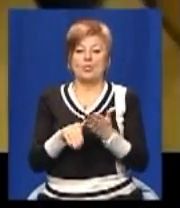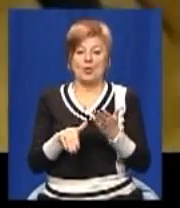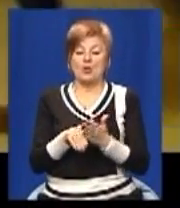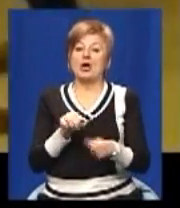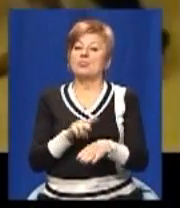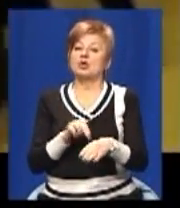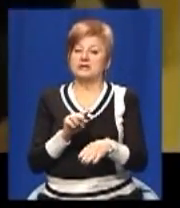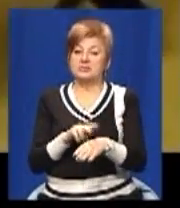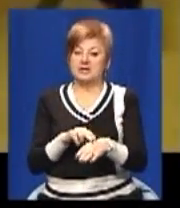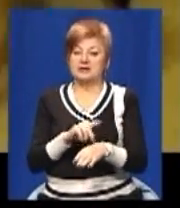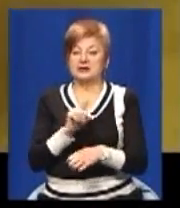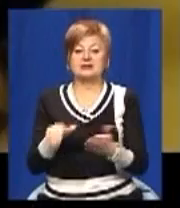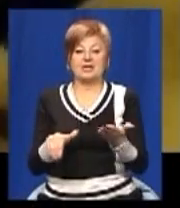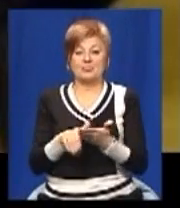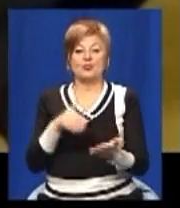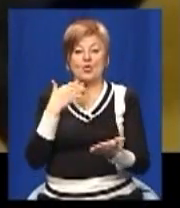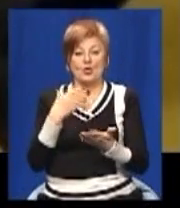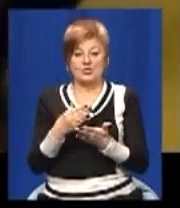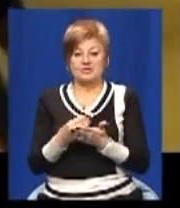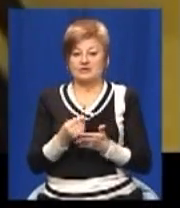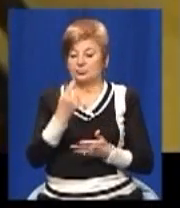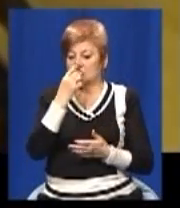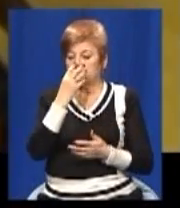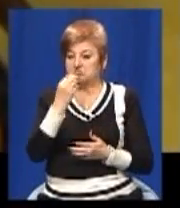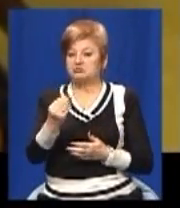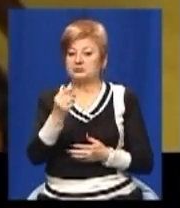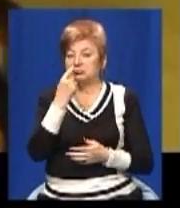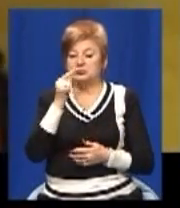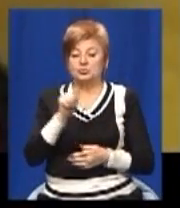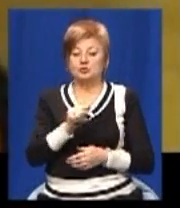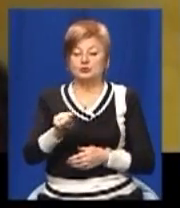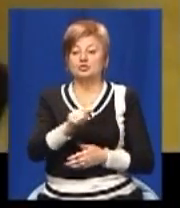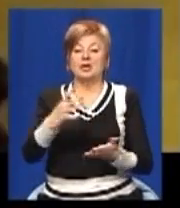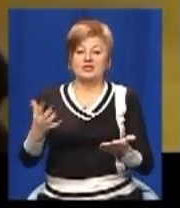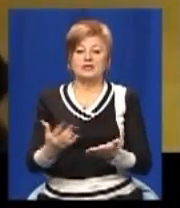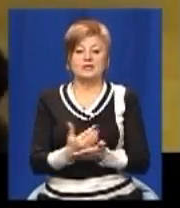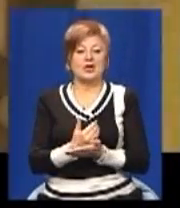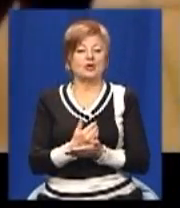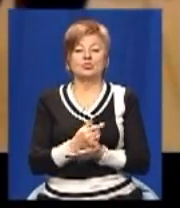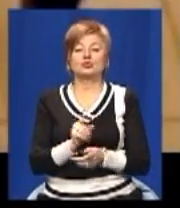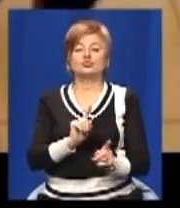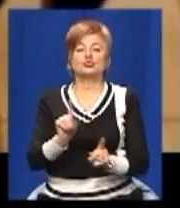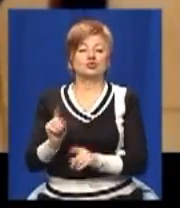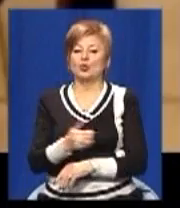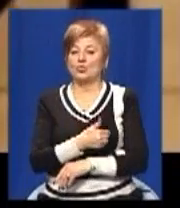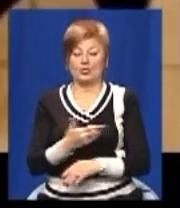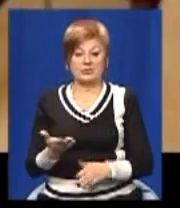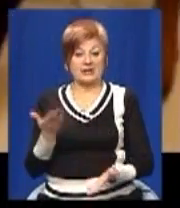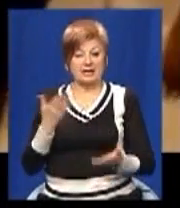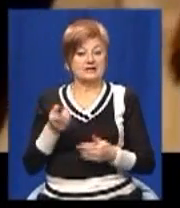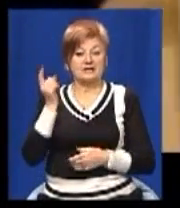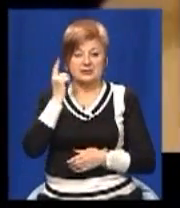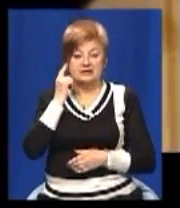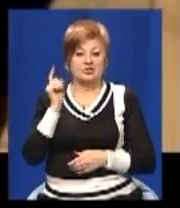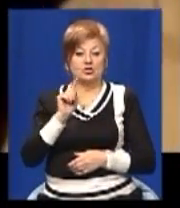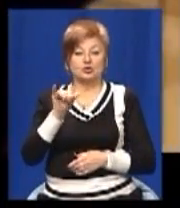поліцейським. За допомогою свого чутливого носика їм вдається знайти будь-що і будь-де. Якщо ви коли-небудь чули, що